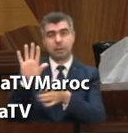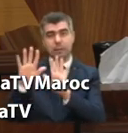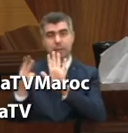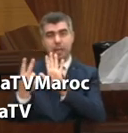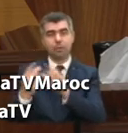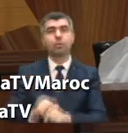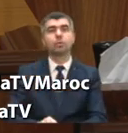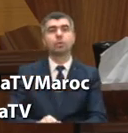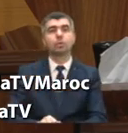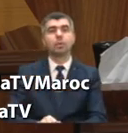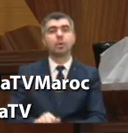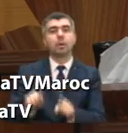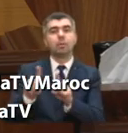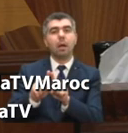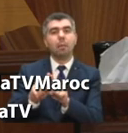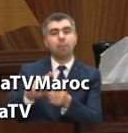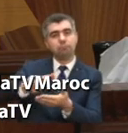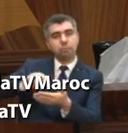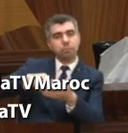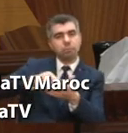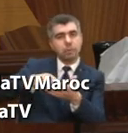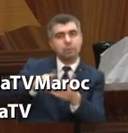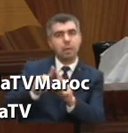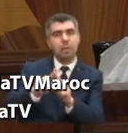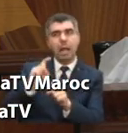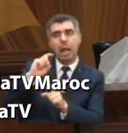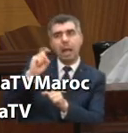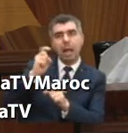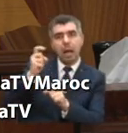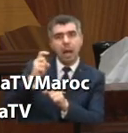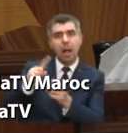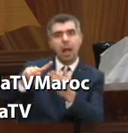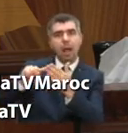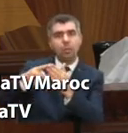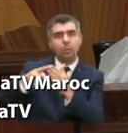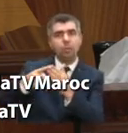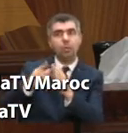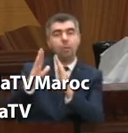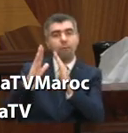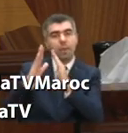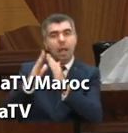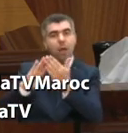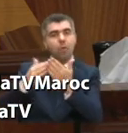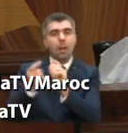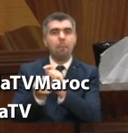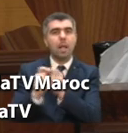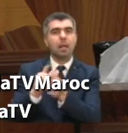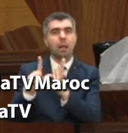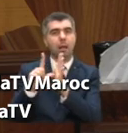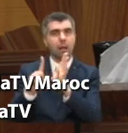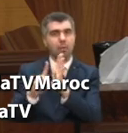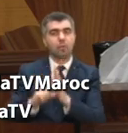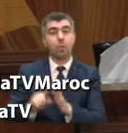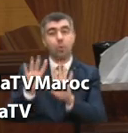المتعلق بتنظيم العلاقات التعاقدية بين المكر والمكتري للمحلات المعدة للسكن أو للاستعمال المهني، والقانون